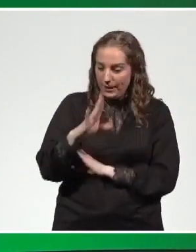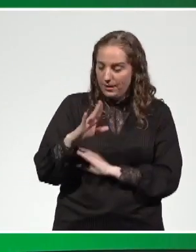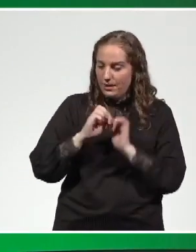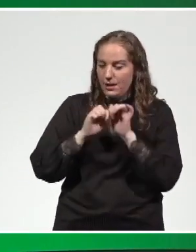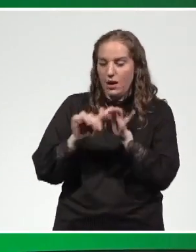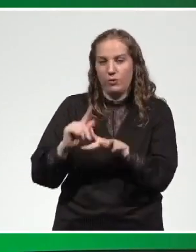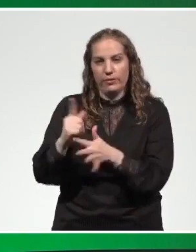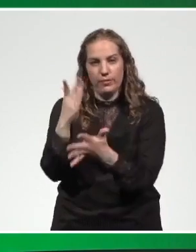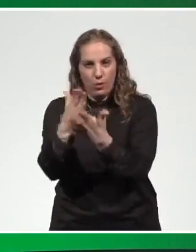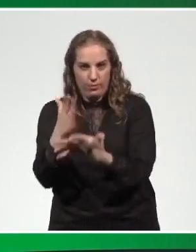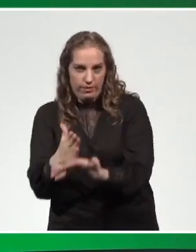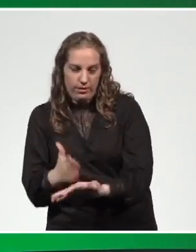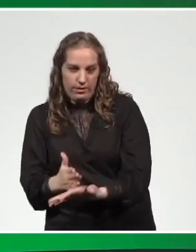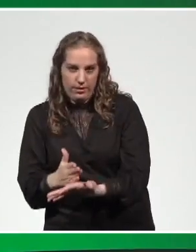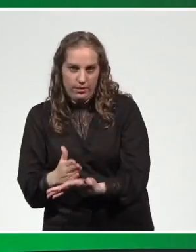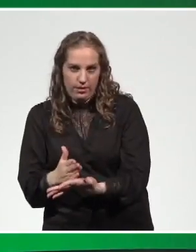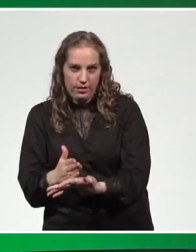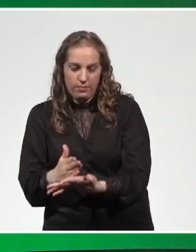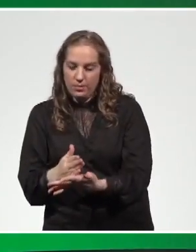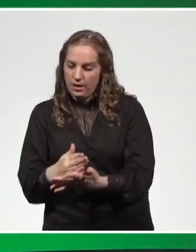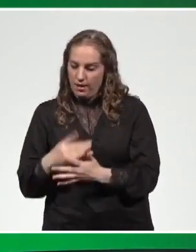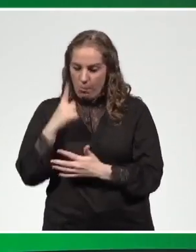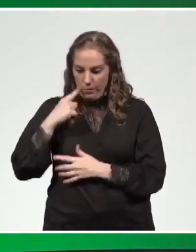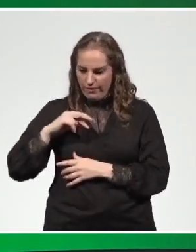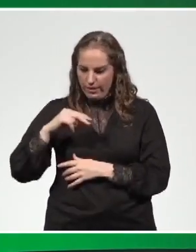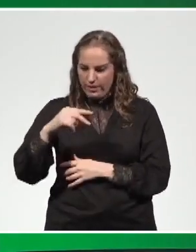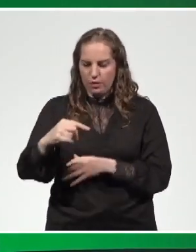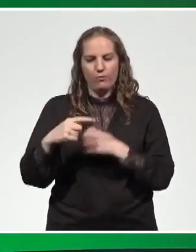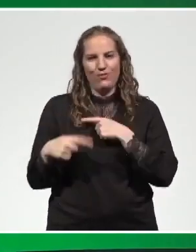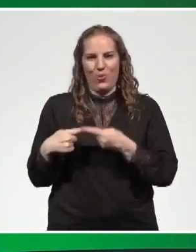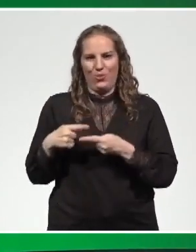ákvörðunum snemma í ferlinu og leið